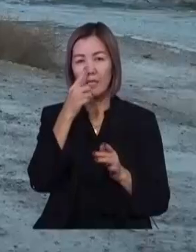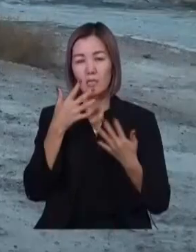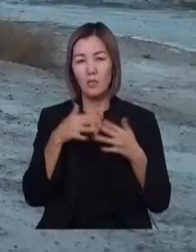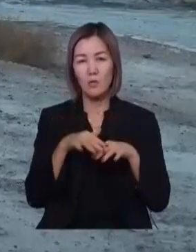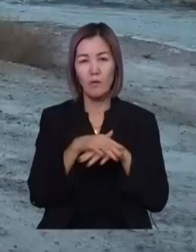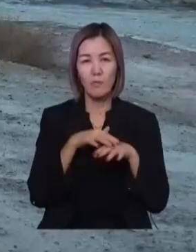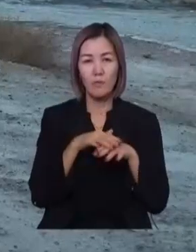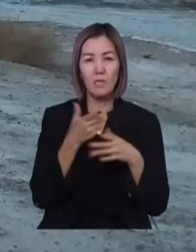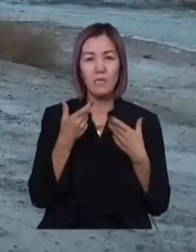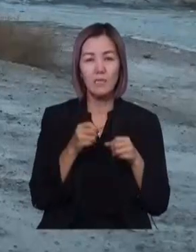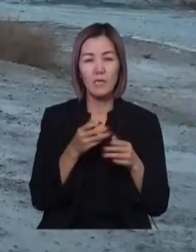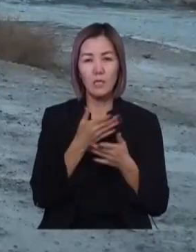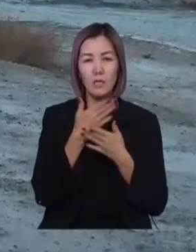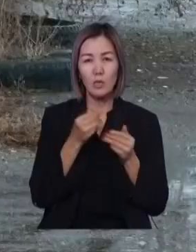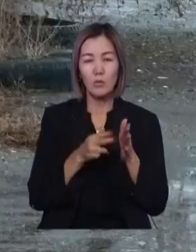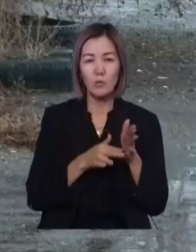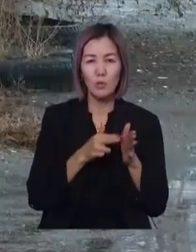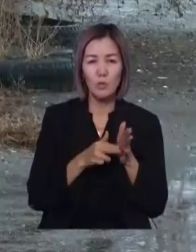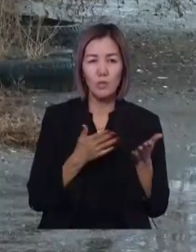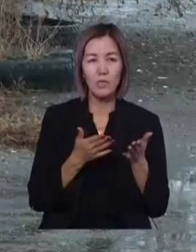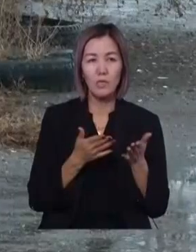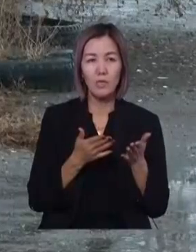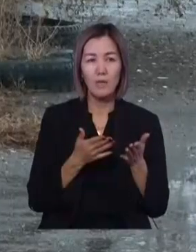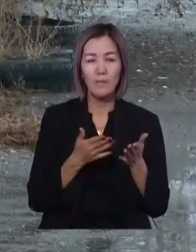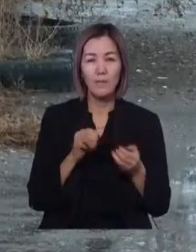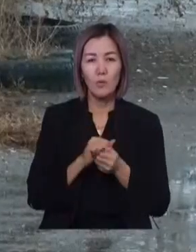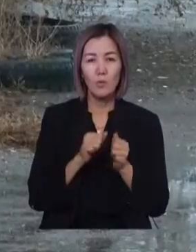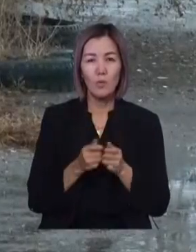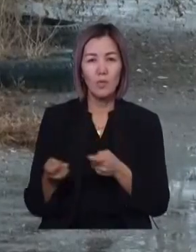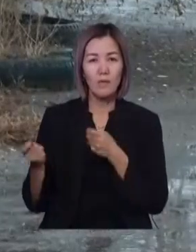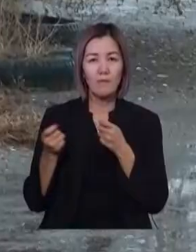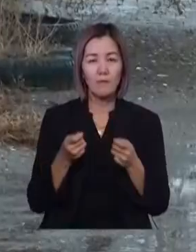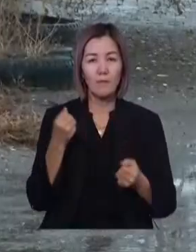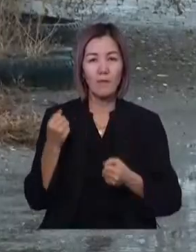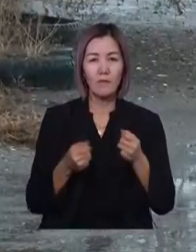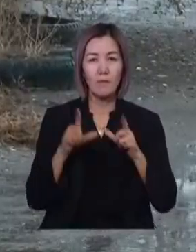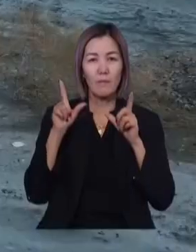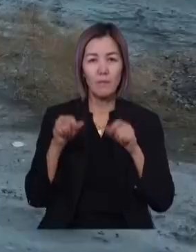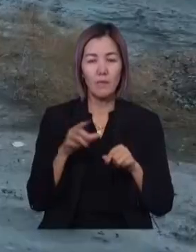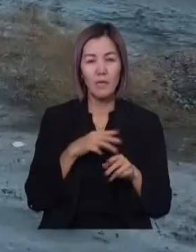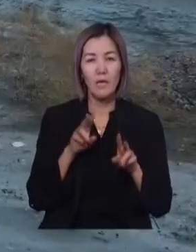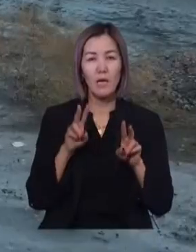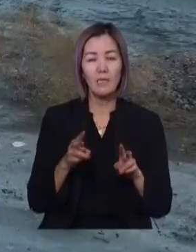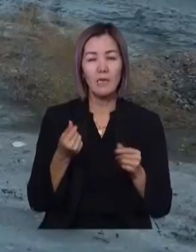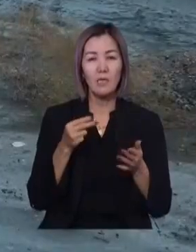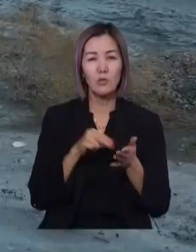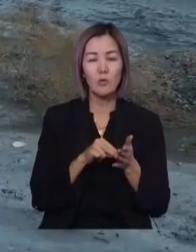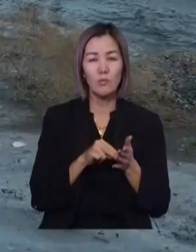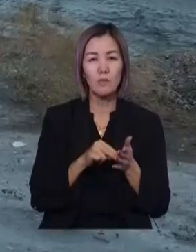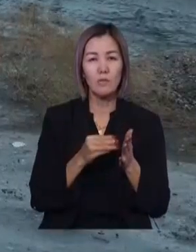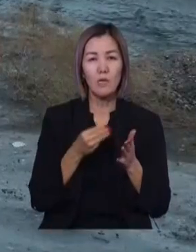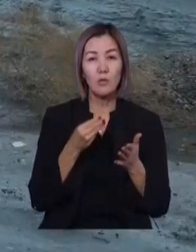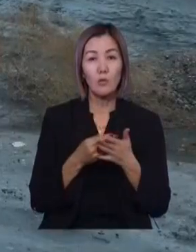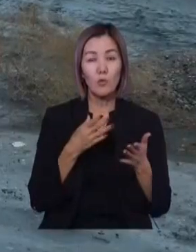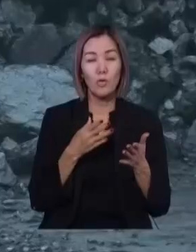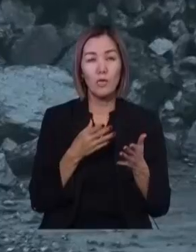пунктов региона, не имеющих железнодорожных тупиков, уголь доставляется автомобильным транспортом. Однако стоимость твердого топлива в этих